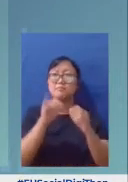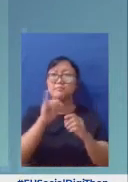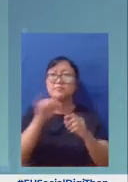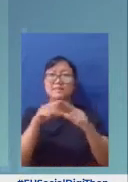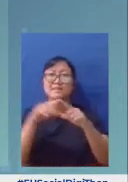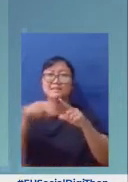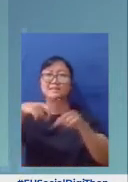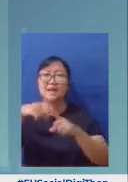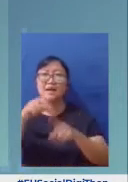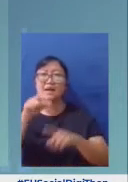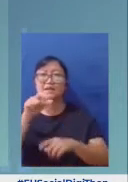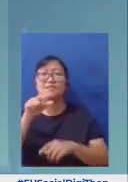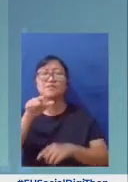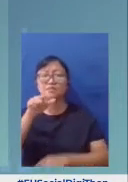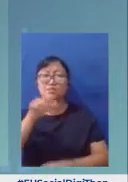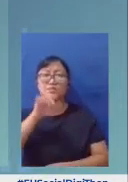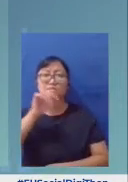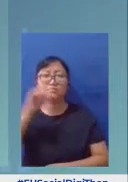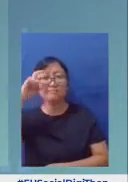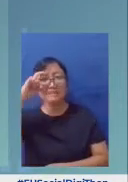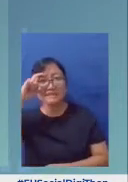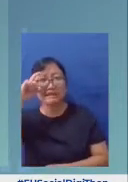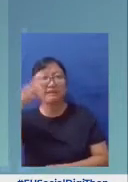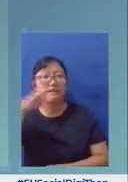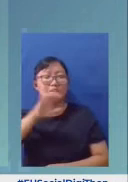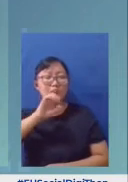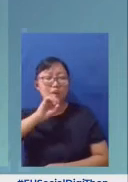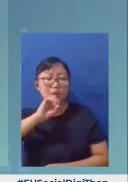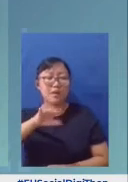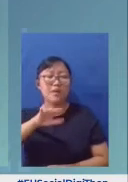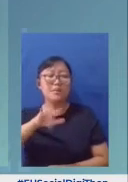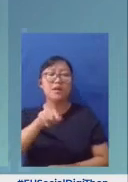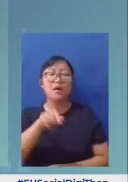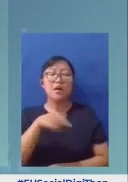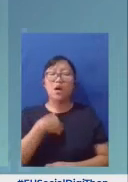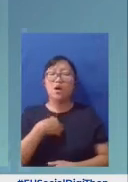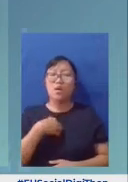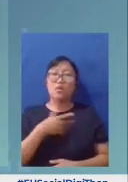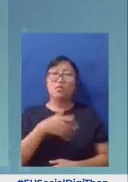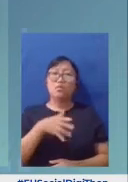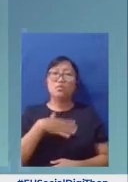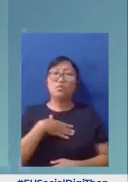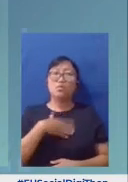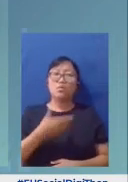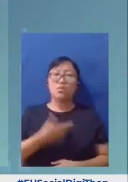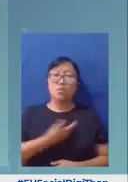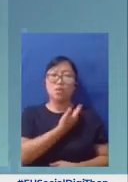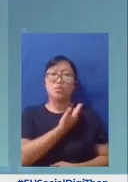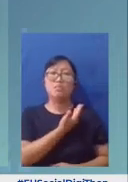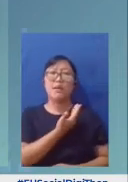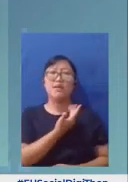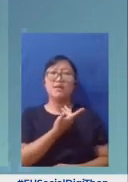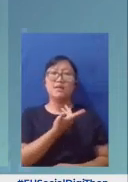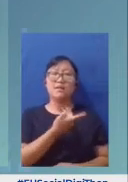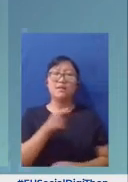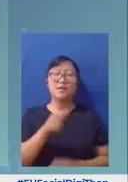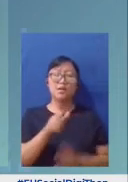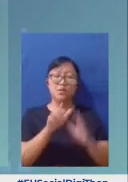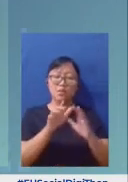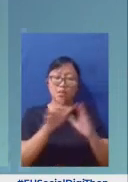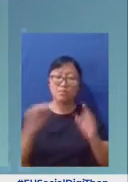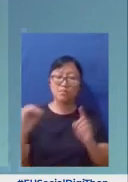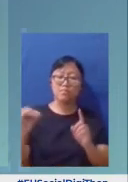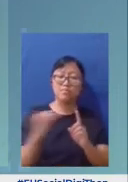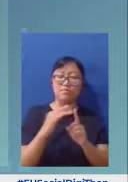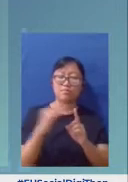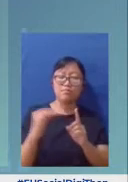dan penyintas ini bisa saja juga pernah menjadi korbannya. Dan semakin tinggi dampak cybernya pada seseorang, sebenarnya dampak terhadap